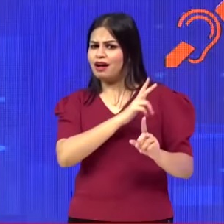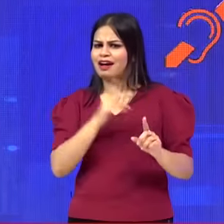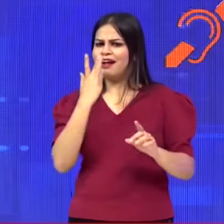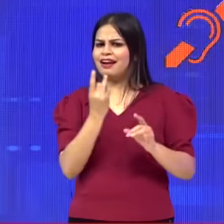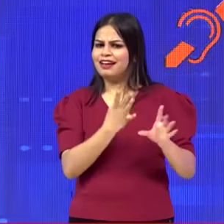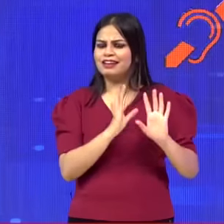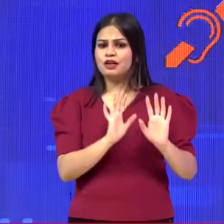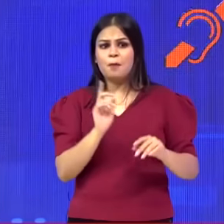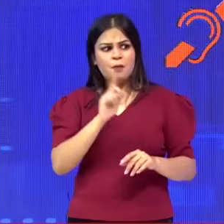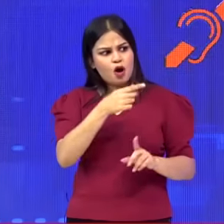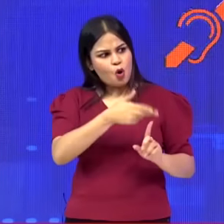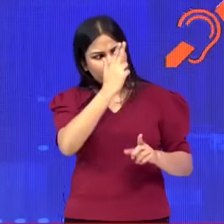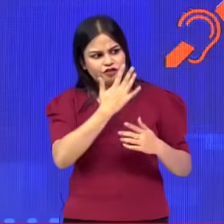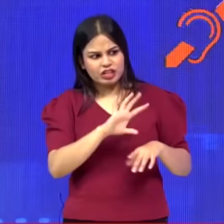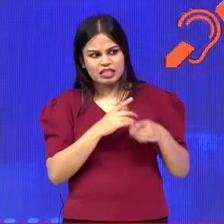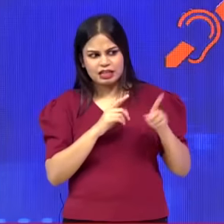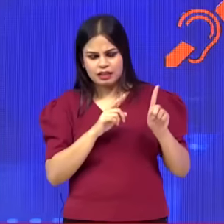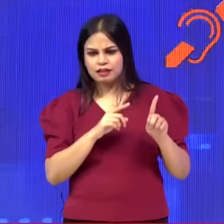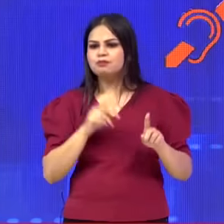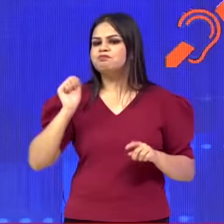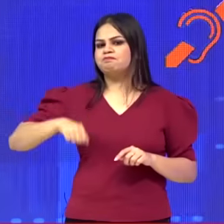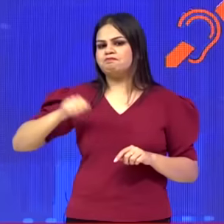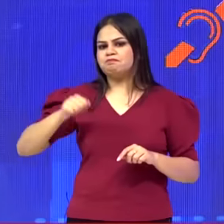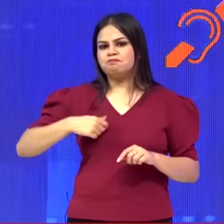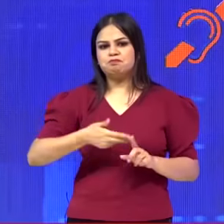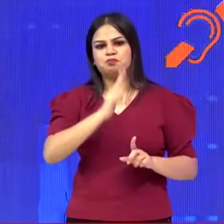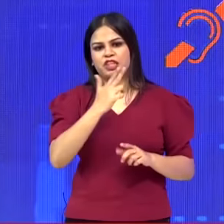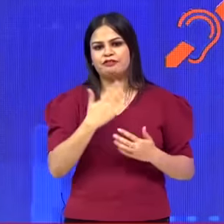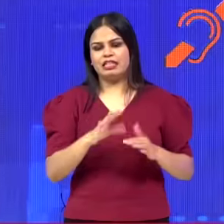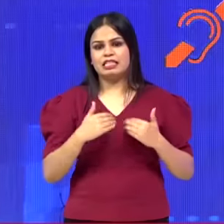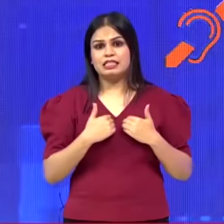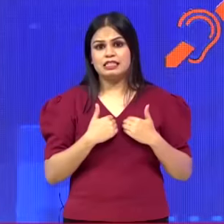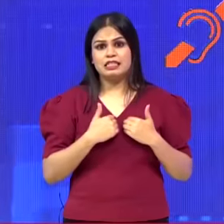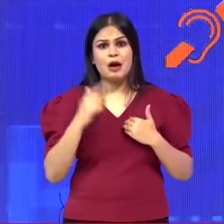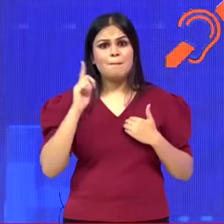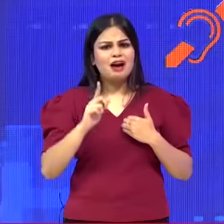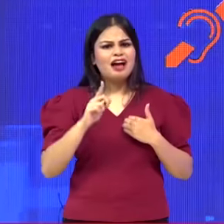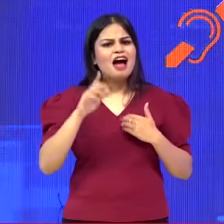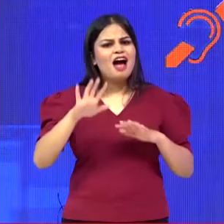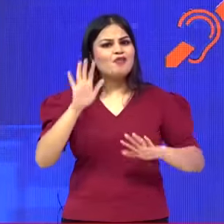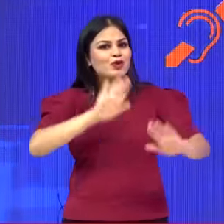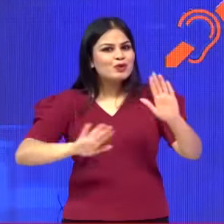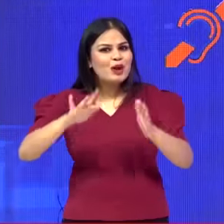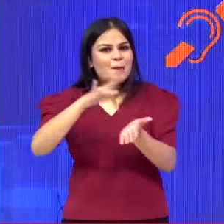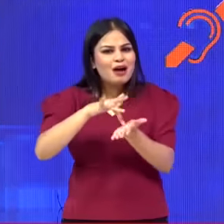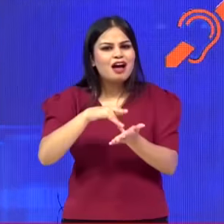लेकिन आपने बंदूक तो चलाई थी। जी सर, तो शूटिंग में ब्लैंक गन्स होते हैं,